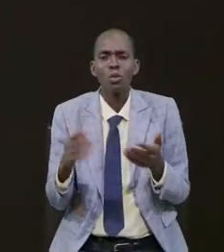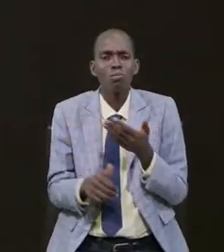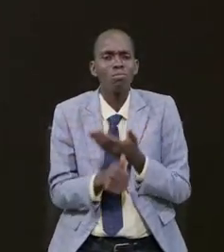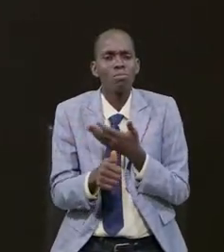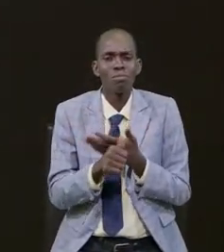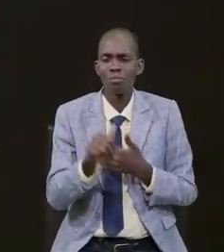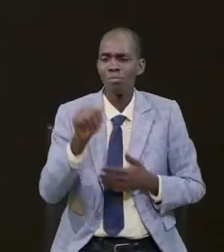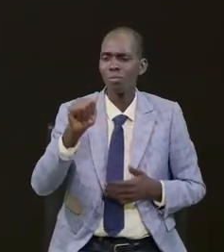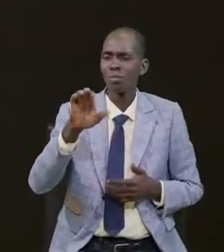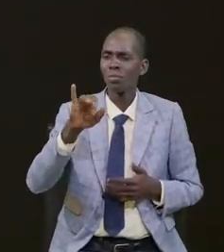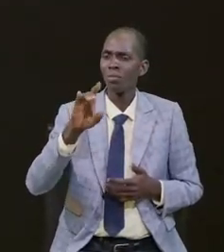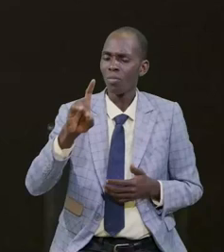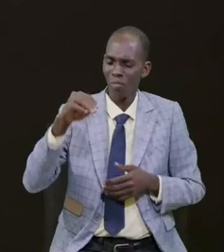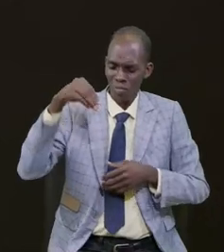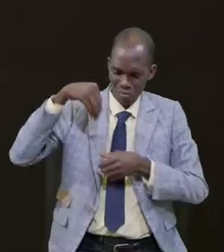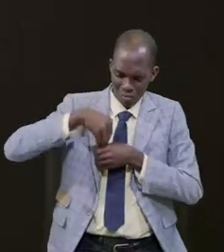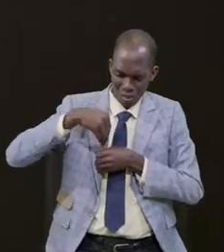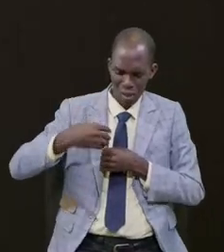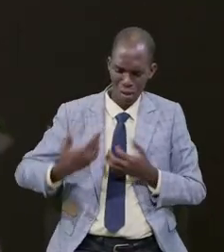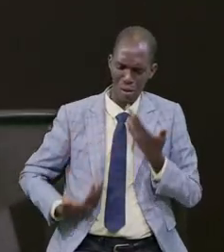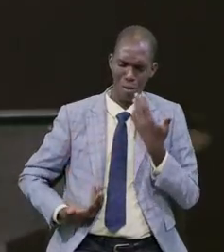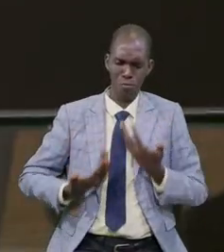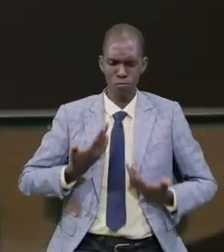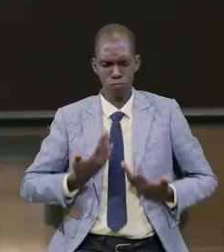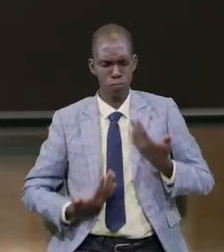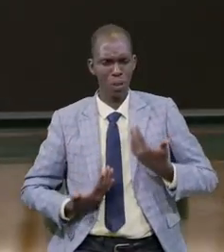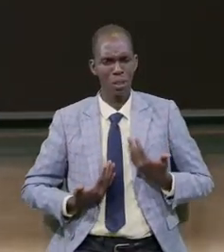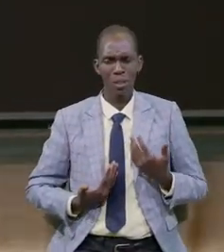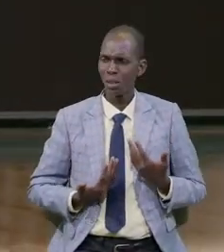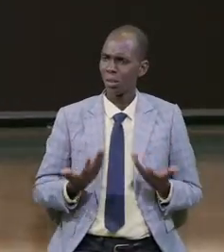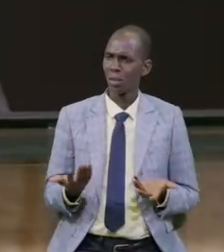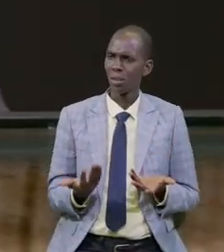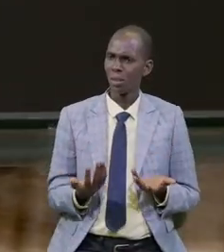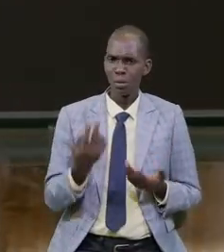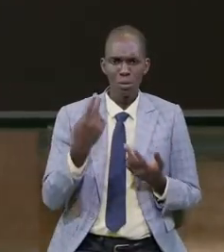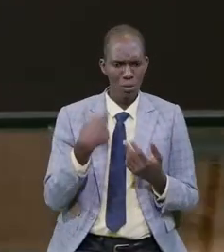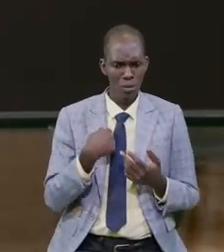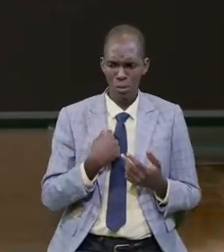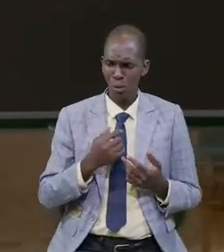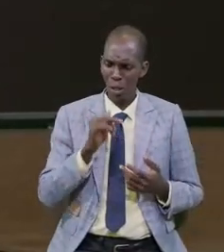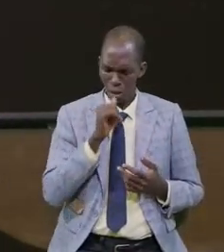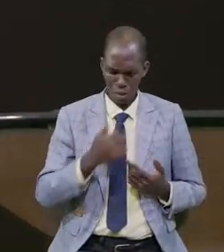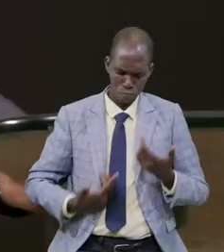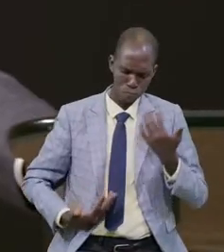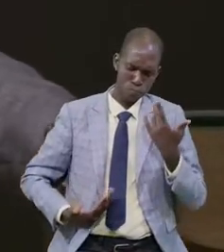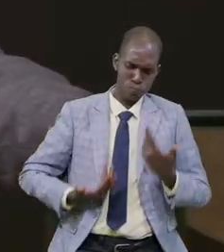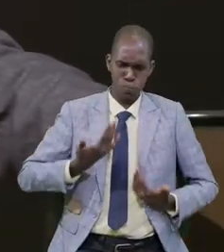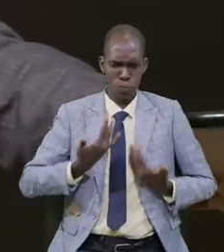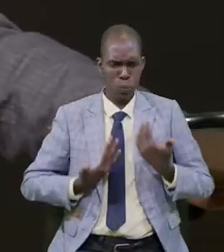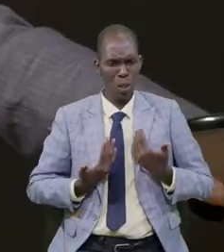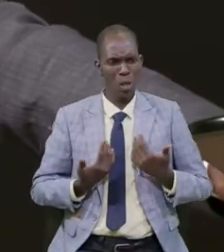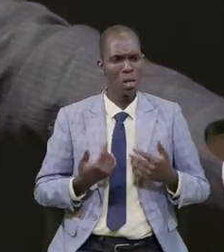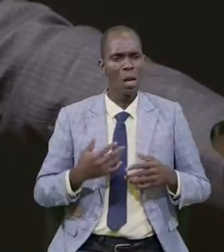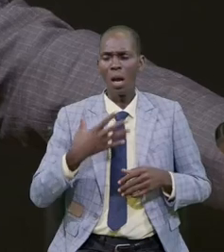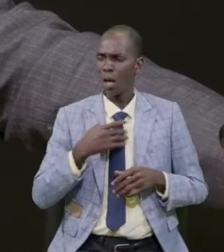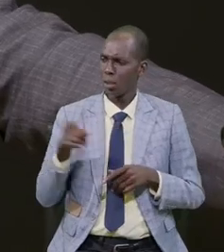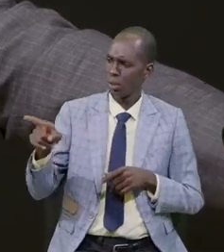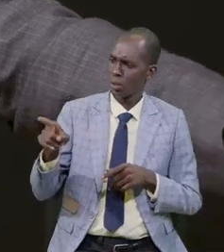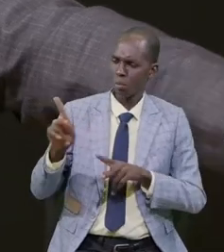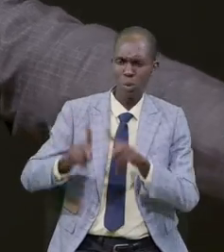acide qui brûle au-dedans de lui. Et que, si je brûle d'acide au-dedans, pourquoi les gens autour de moi sont calmes, ils